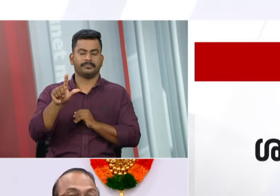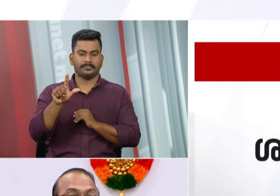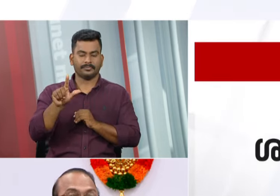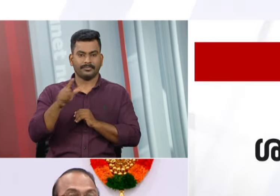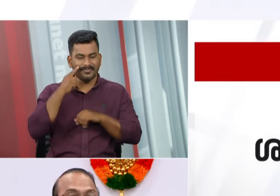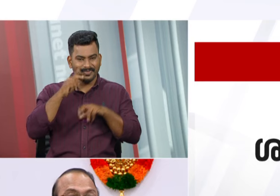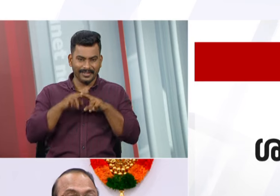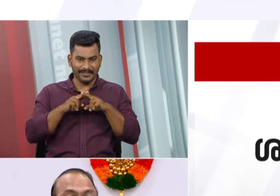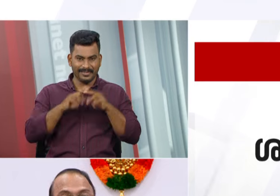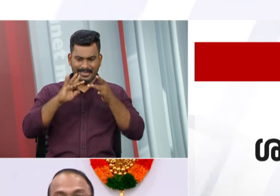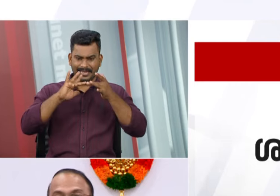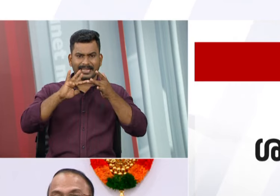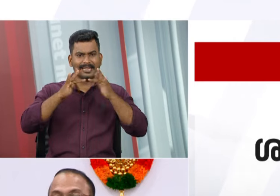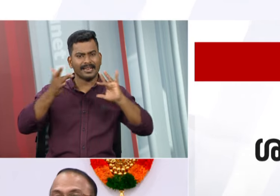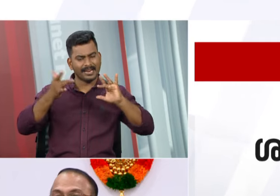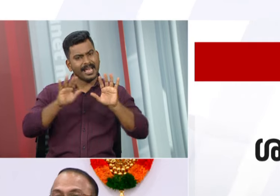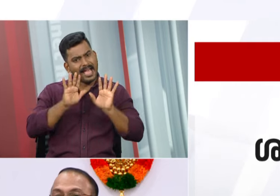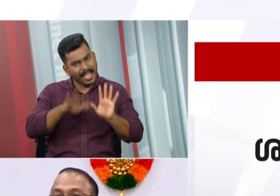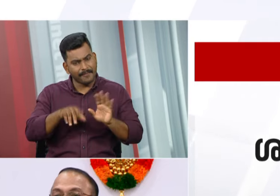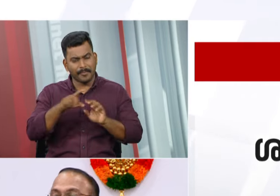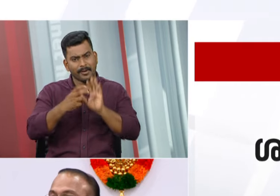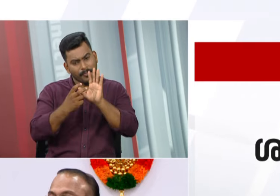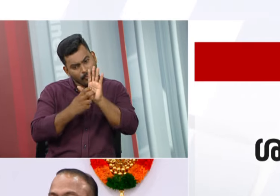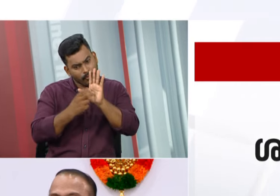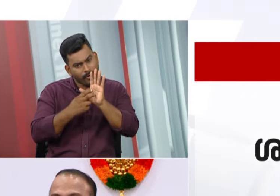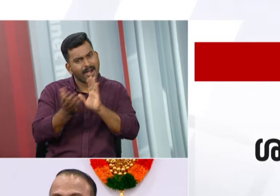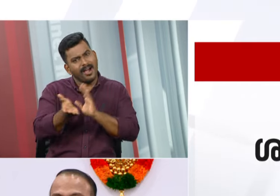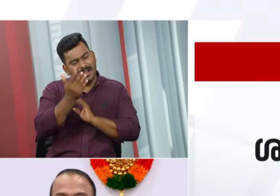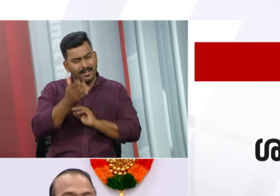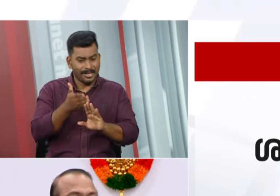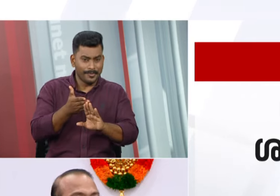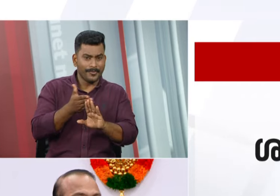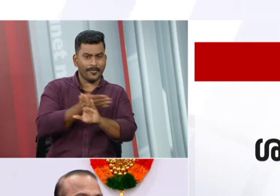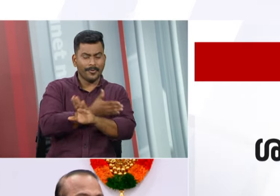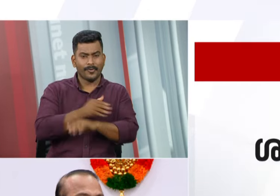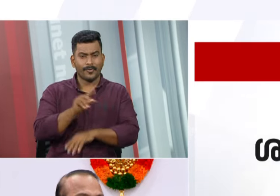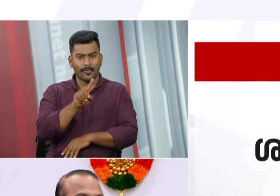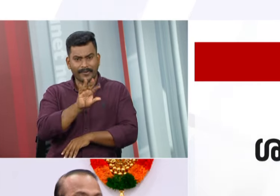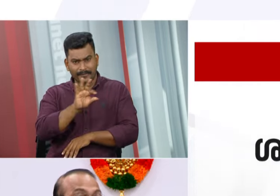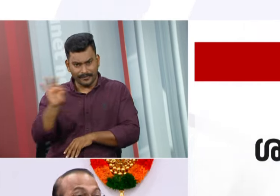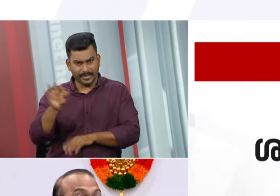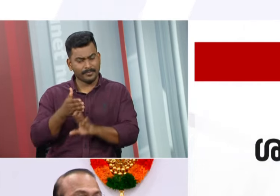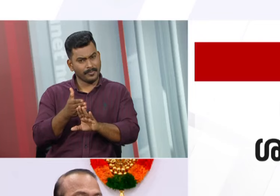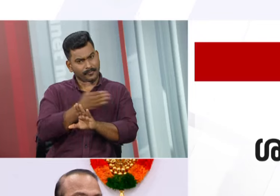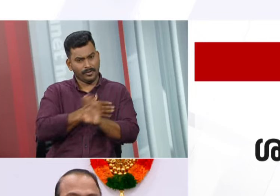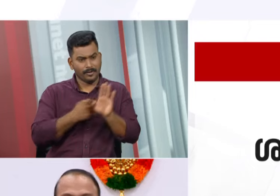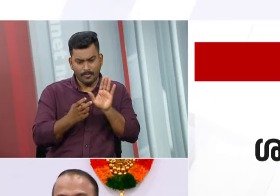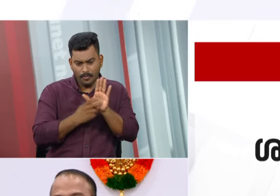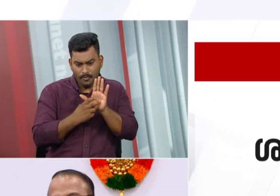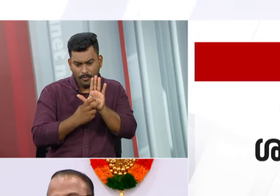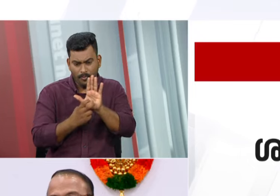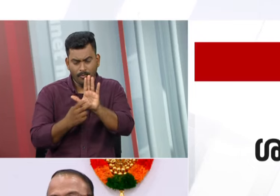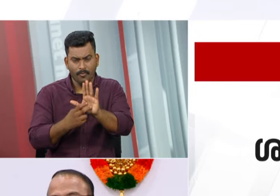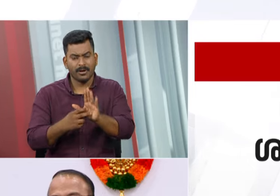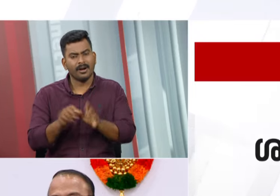സാധാരണഗതിയിൽ വെർച്വൽ ക്യൂ നമ്മളിങ്ങനെ പ്രോഗ്രസ് ചെയ്ത് പോകുന്നതിനിടയിൽ സ്പോട്ട് ബുക്കിംഗ് കുറയുകയല്ലേ ചെയ്യേണ്ടത്, പക്ഷെ കൂടുകയാണ്